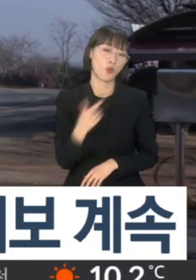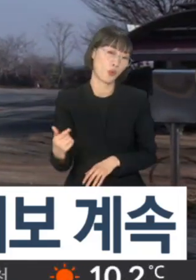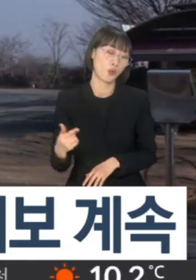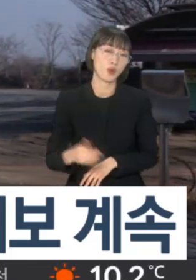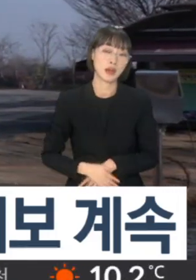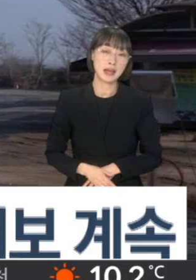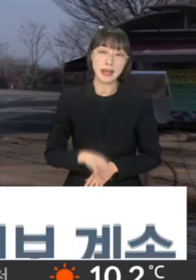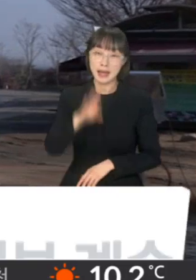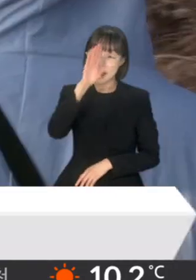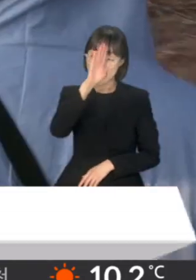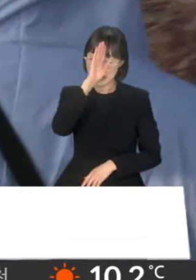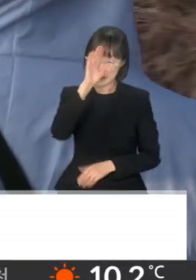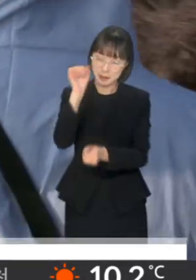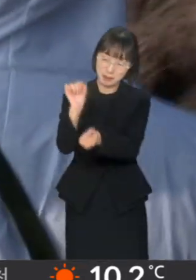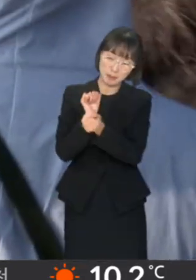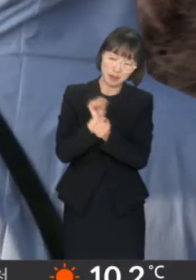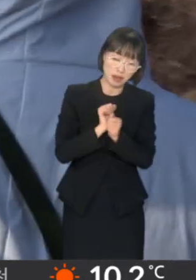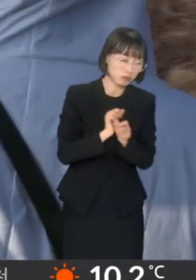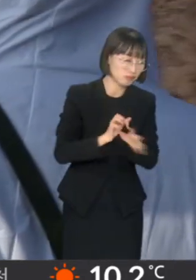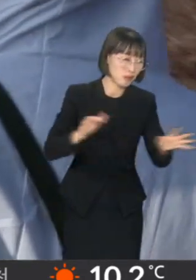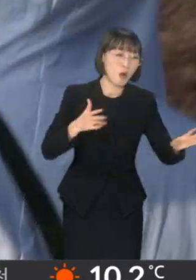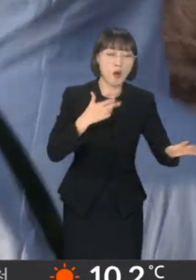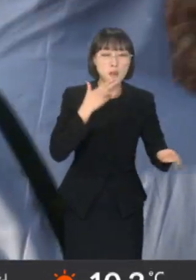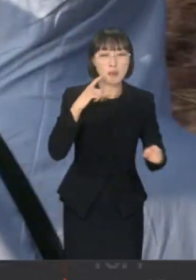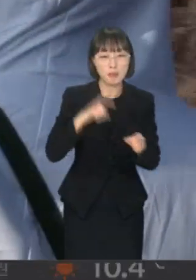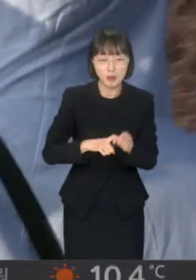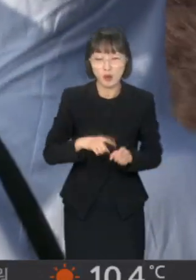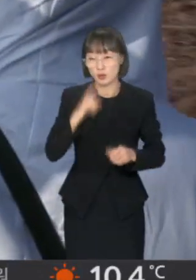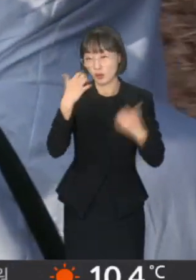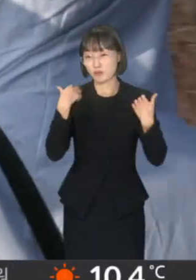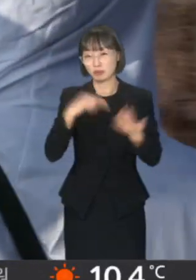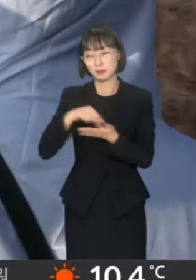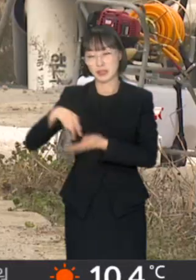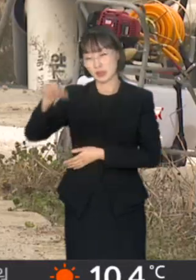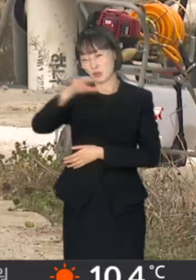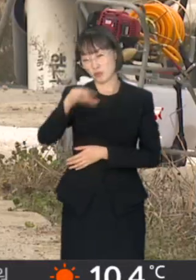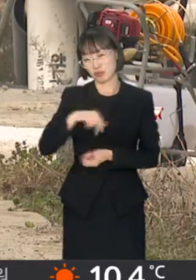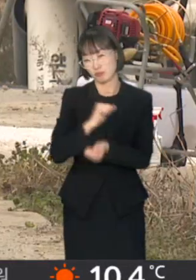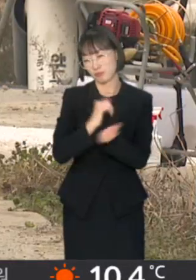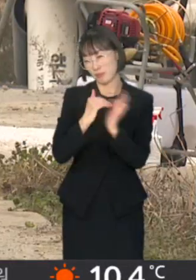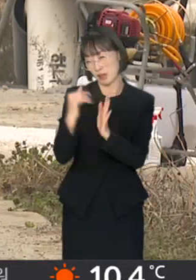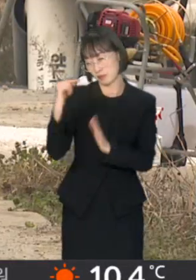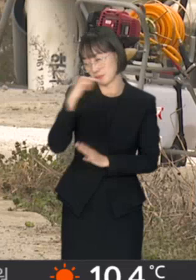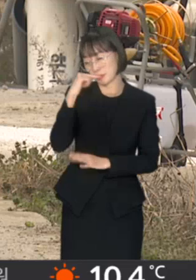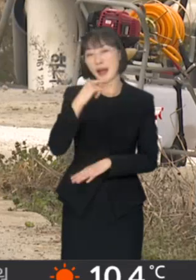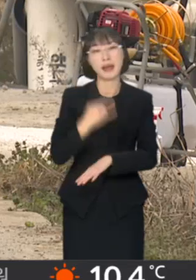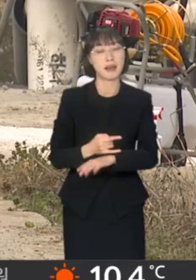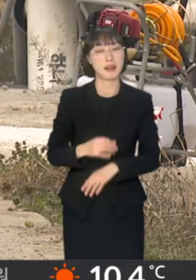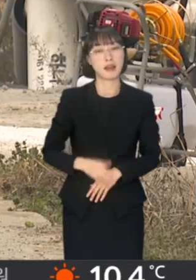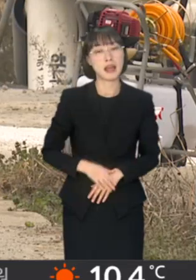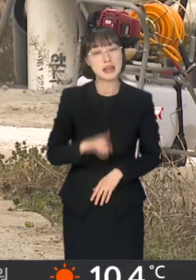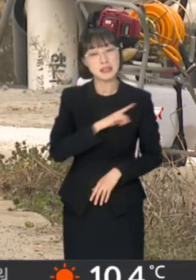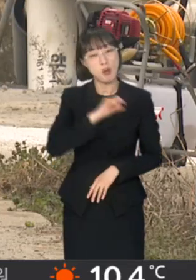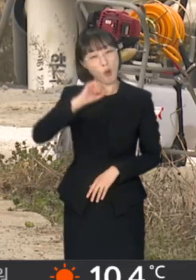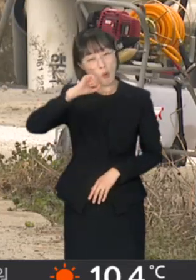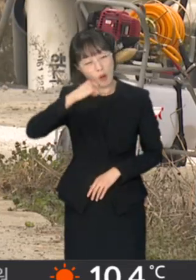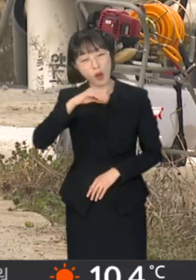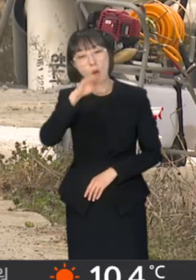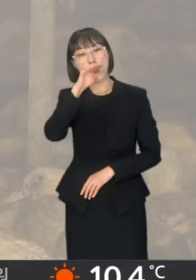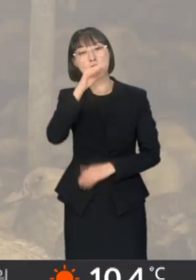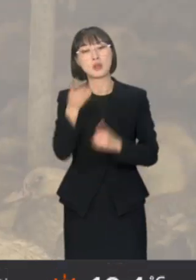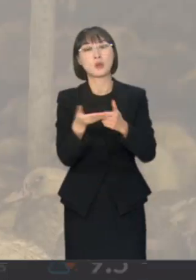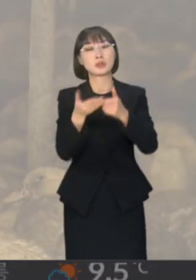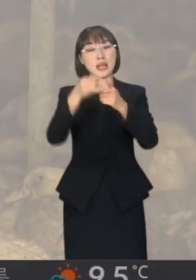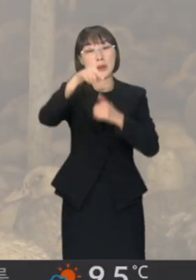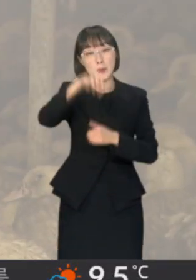확산을 막기 위해 전국의 방조 를 한층 더 강화했습니다 방역이 취약한 전국 400여 오리 농장에 대한 일제